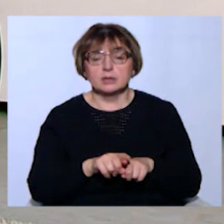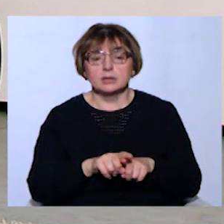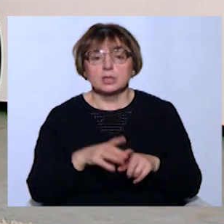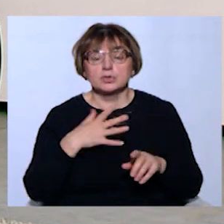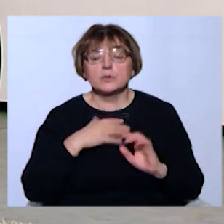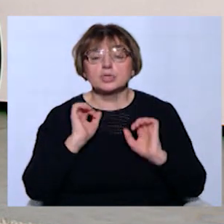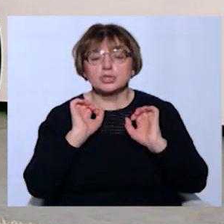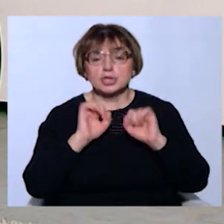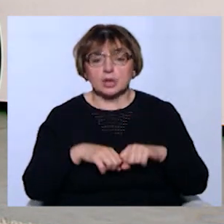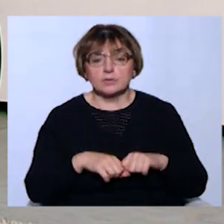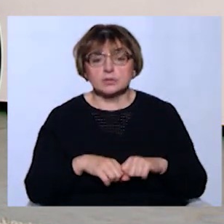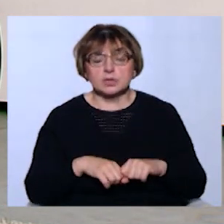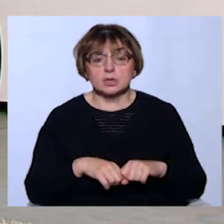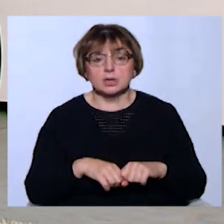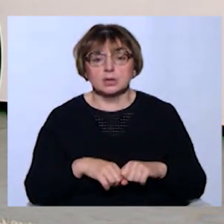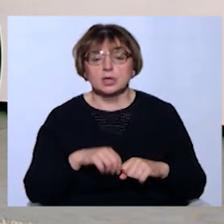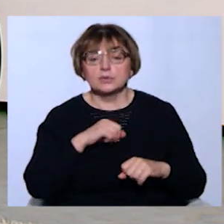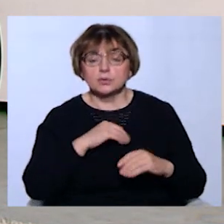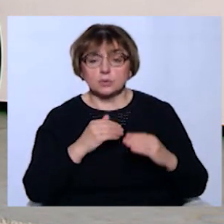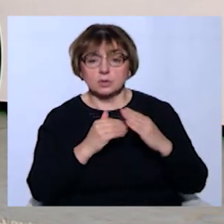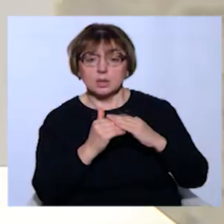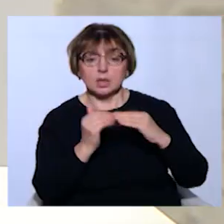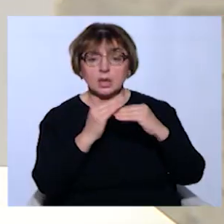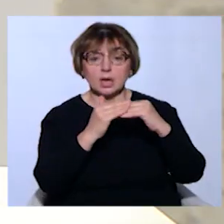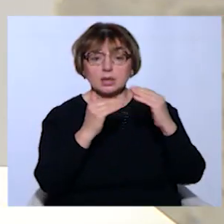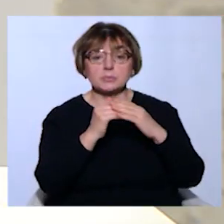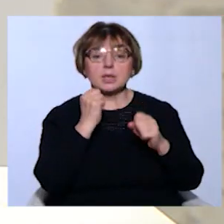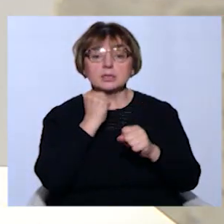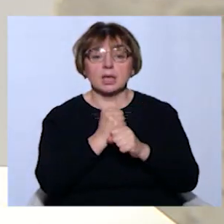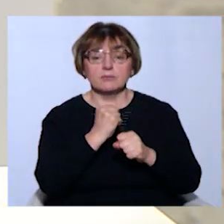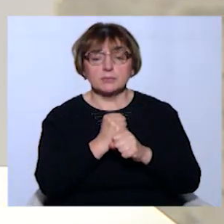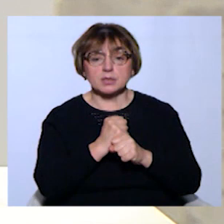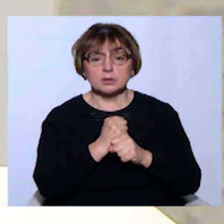ჩვენ შეგვიძლია ქანებისგან დავამზადოთ